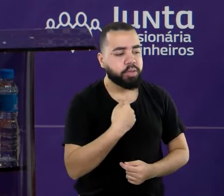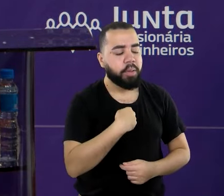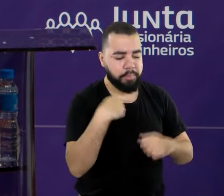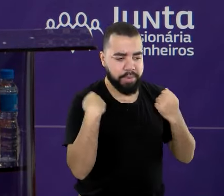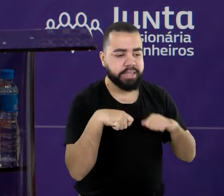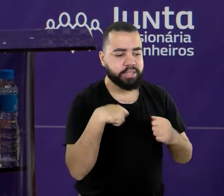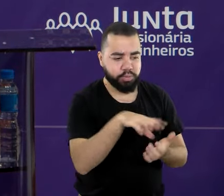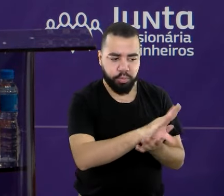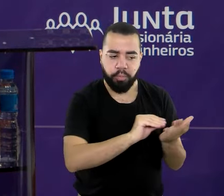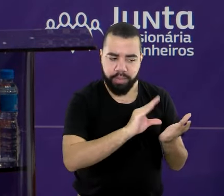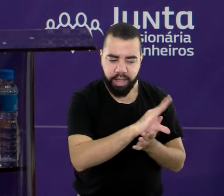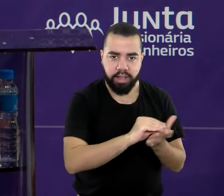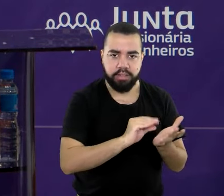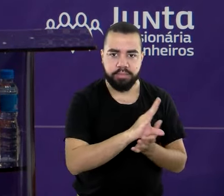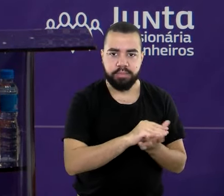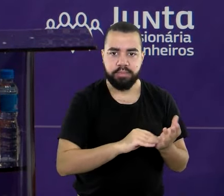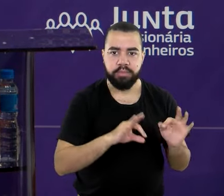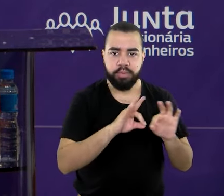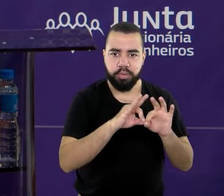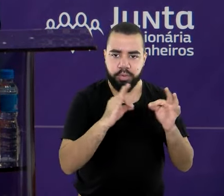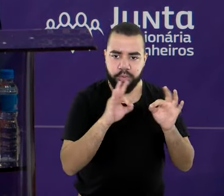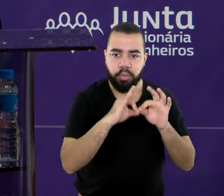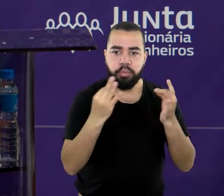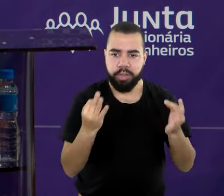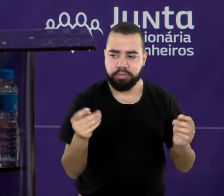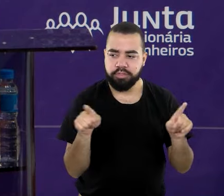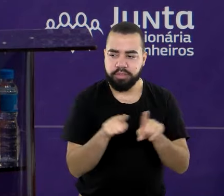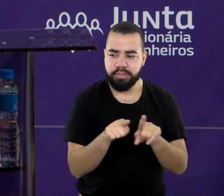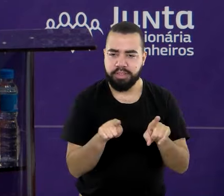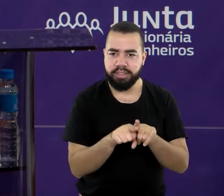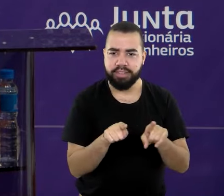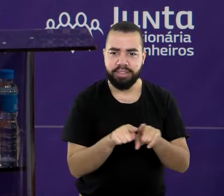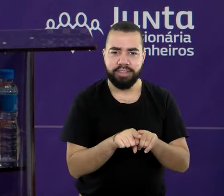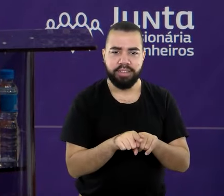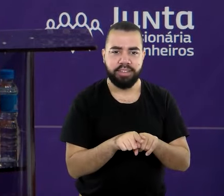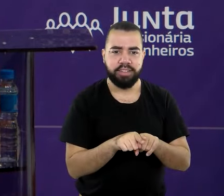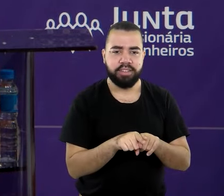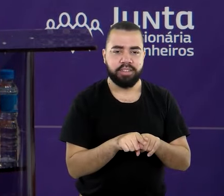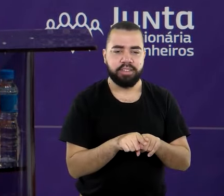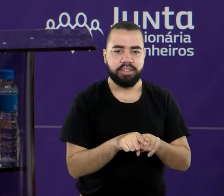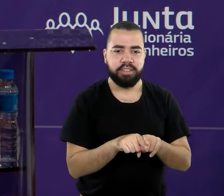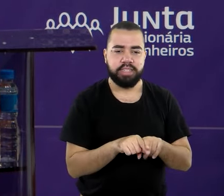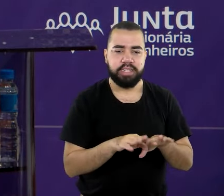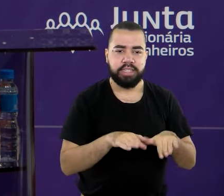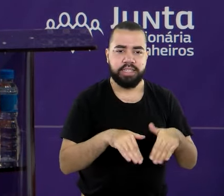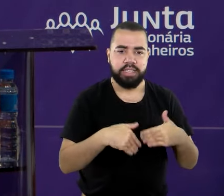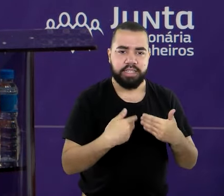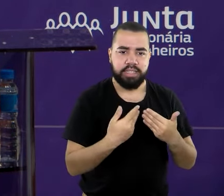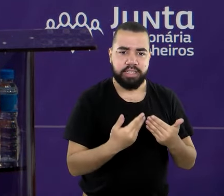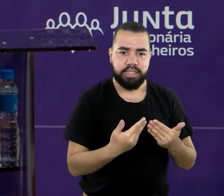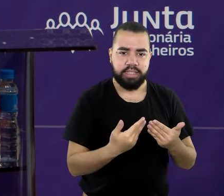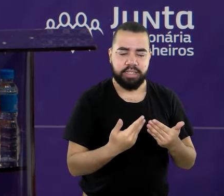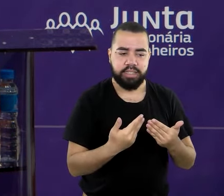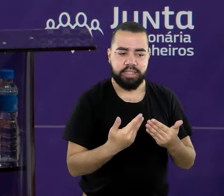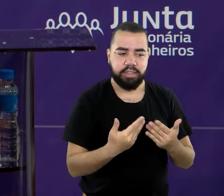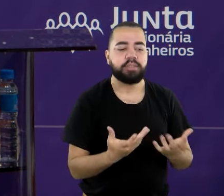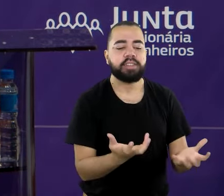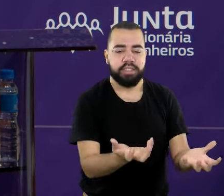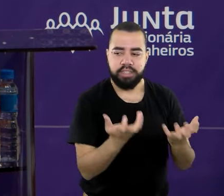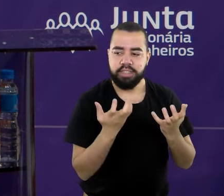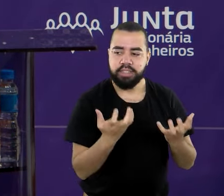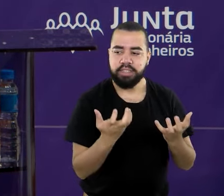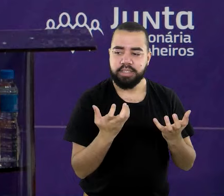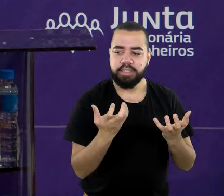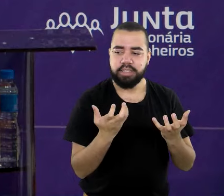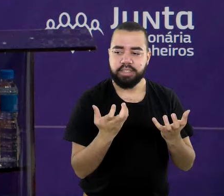ser humilde como eles." 그래서 목사님이 옷을 벗고 설교하기로 결심했습니다. Então ele decidiu se despir-se para